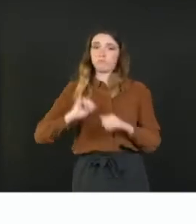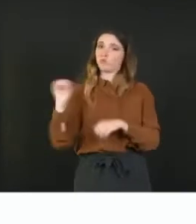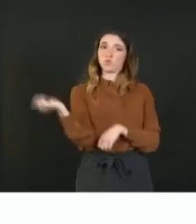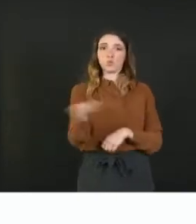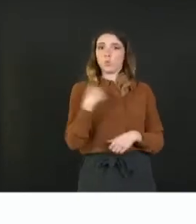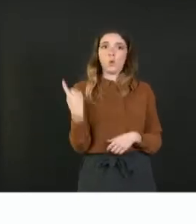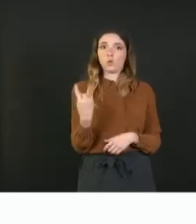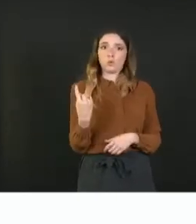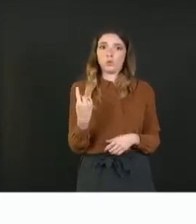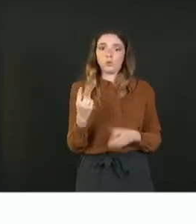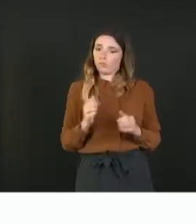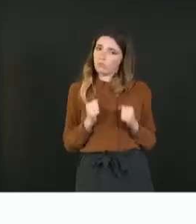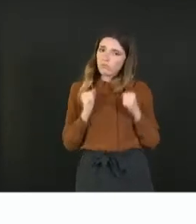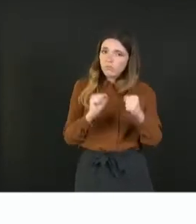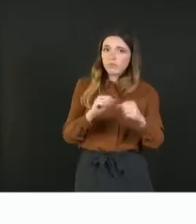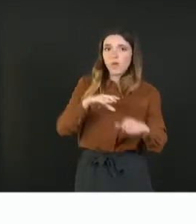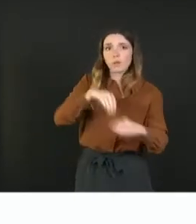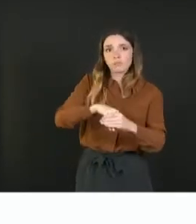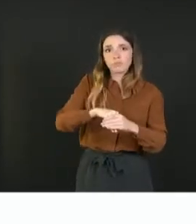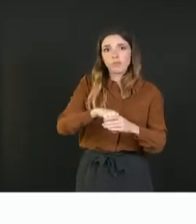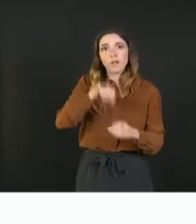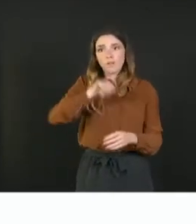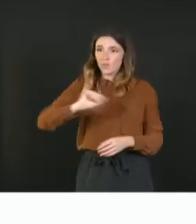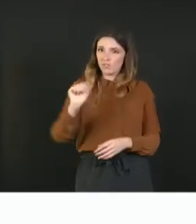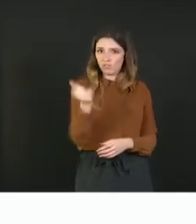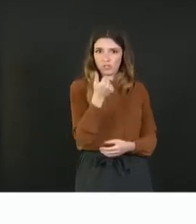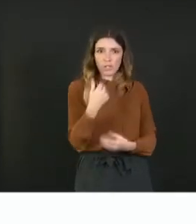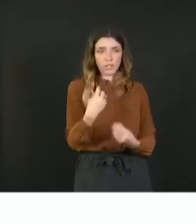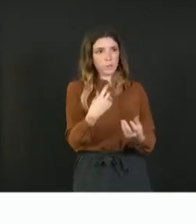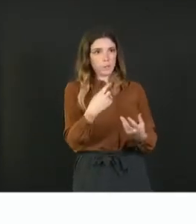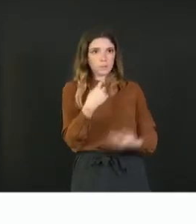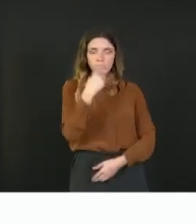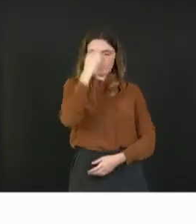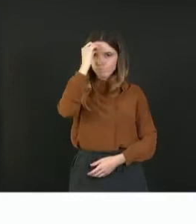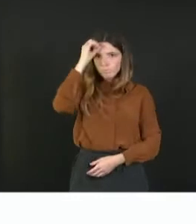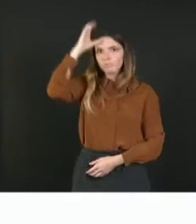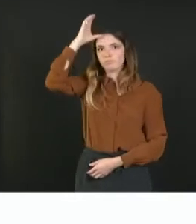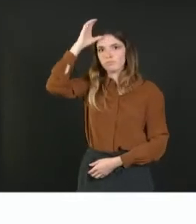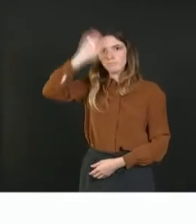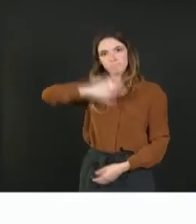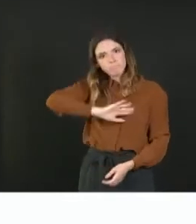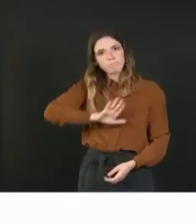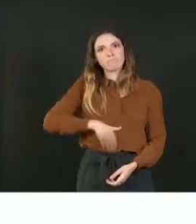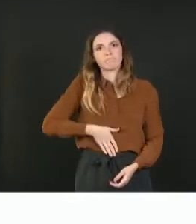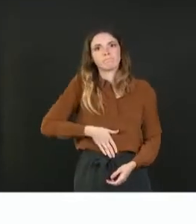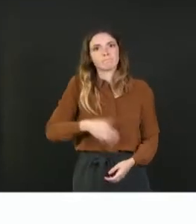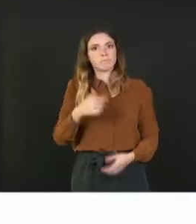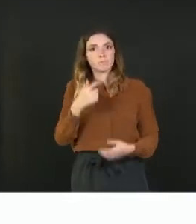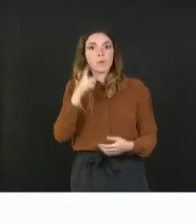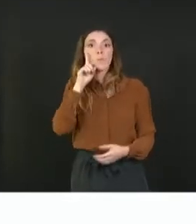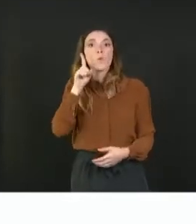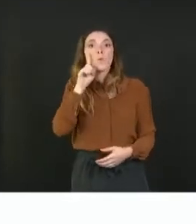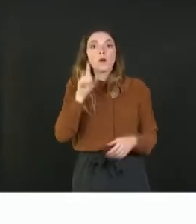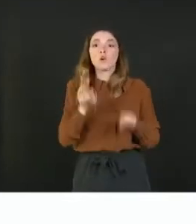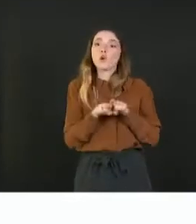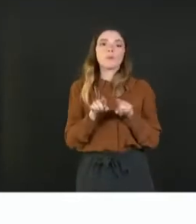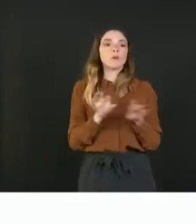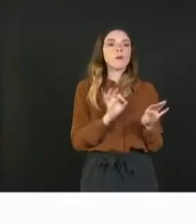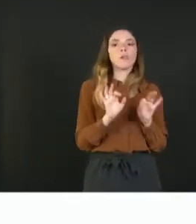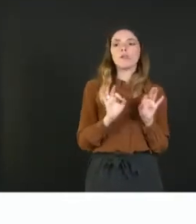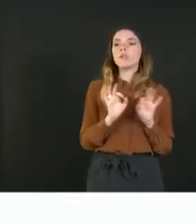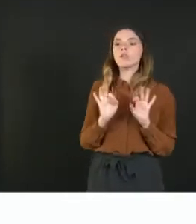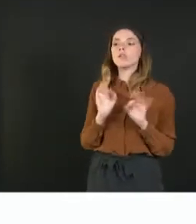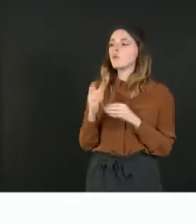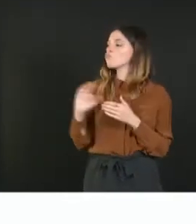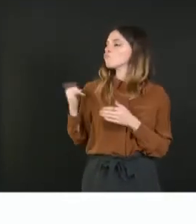cadre de formation des uns et des autres pour se préparer finalement au projet et de se préparer à l'évolution possible. Parce que là, il ne suffit pas de choisir ce qui nous a plu